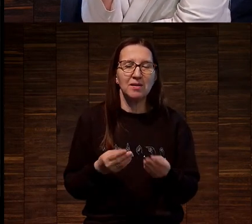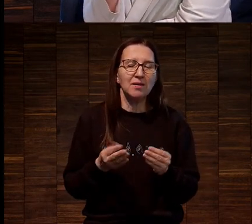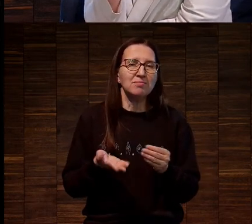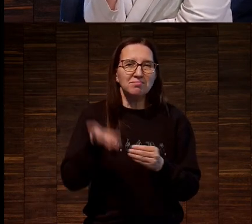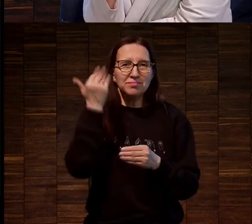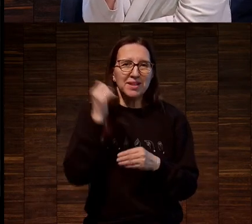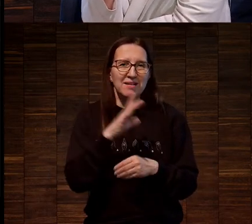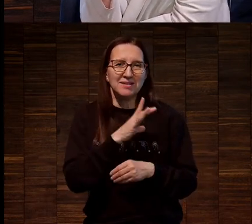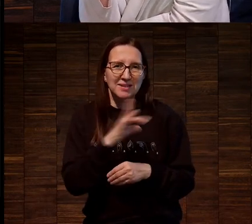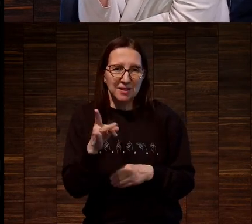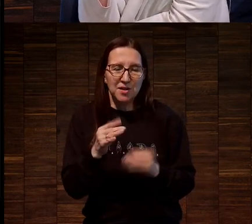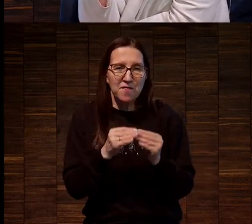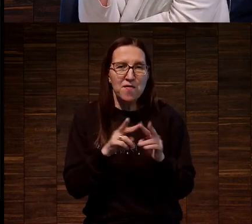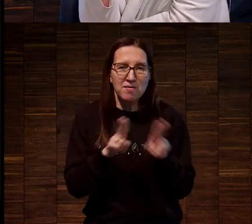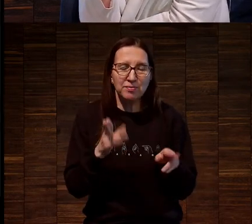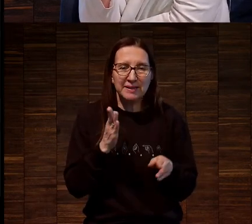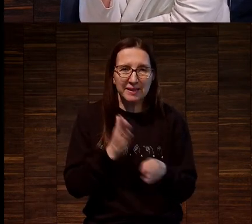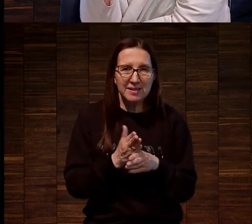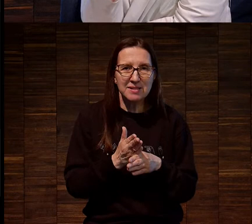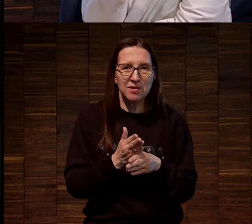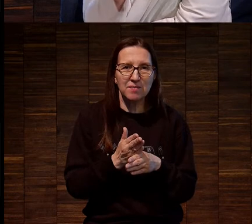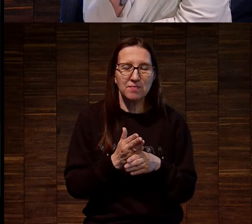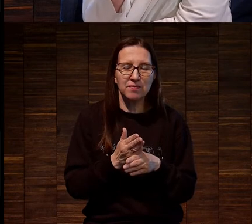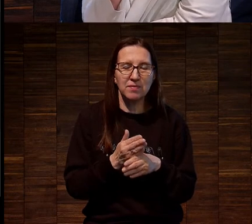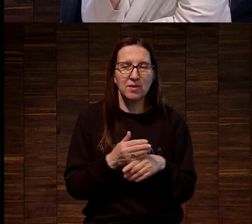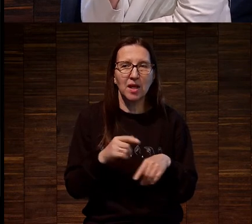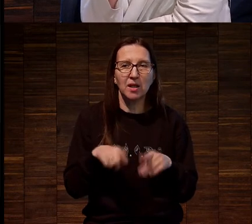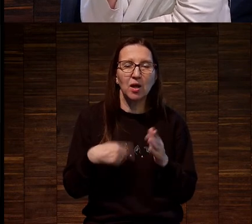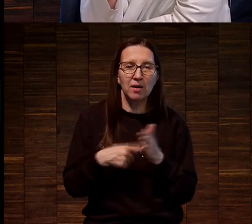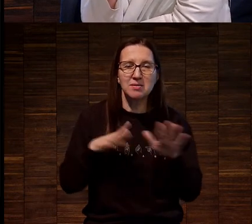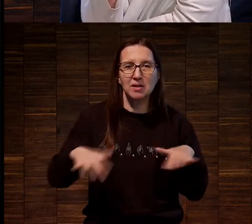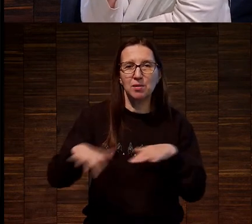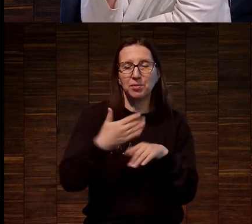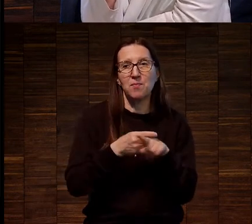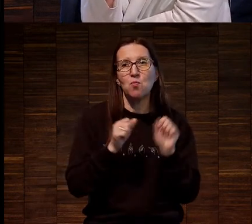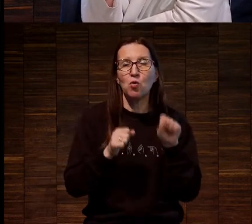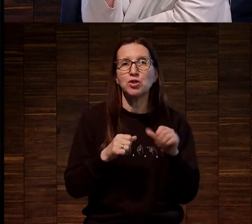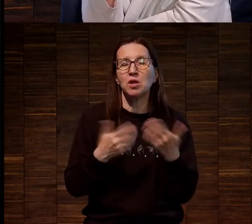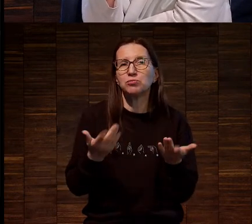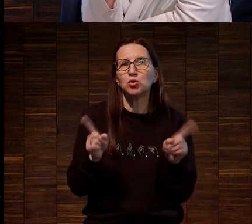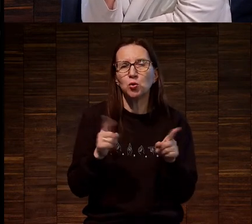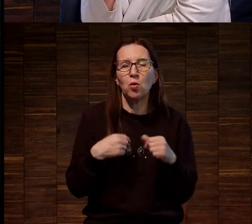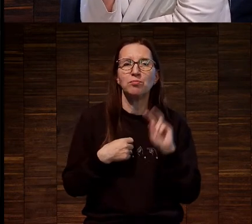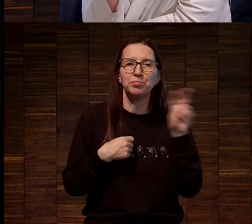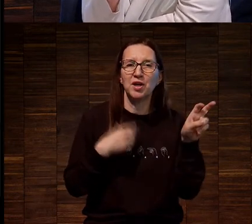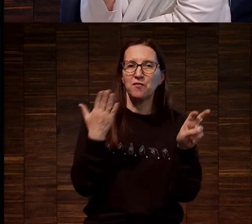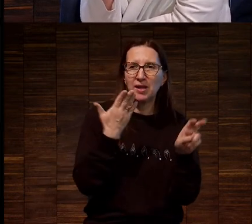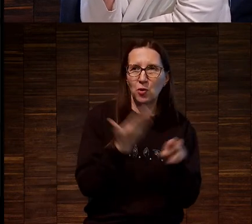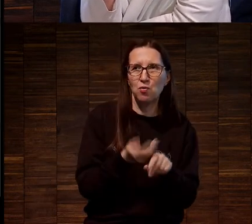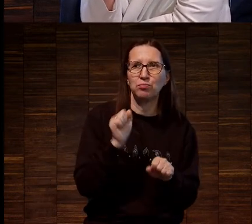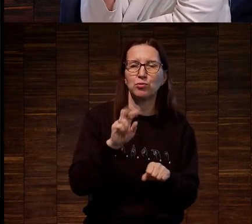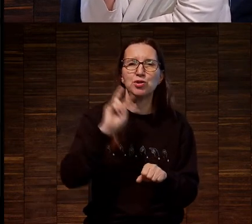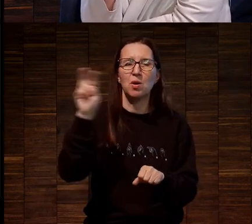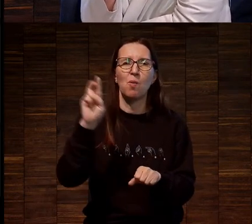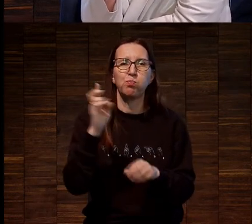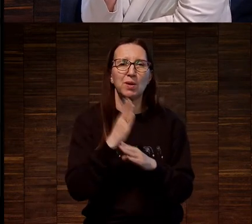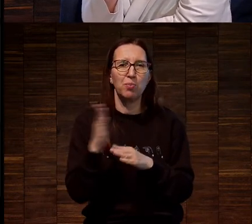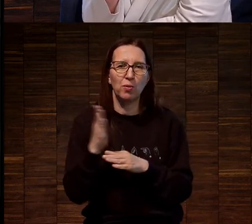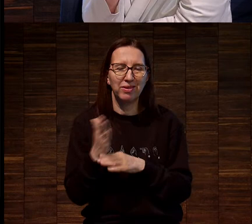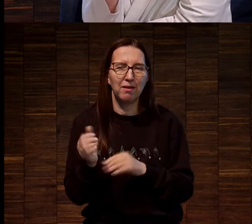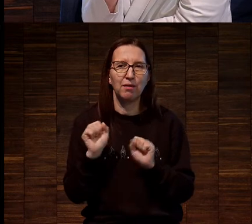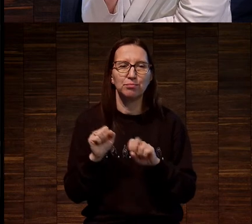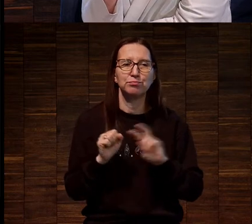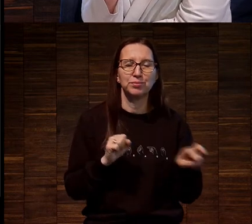советских времен, широкий спектр общественных пространств, таких как кинотеатры, библиотеки, какие-то